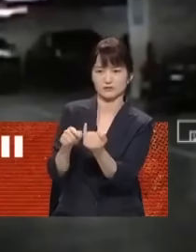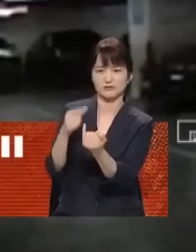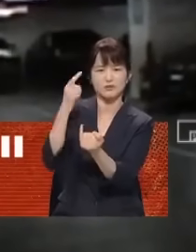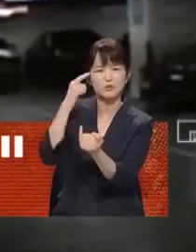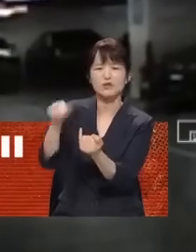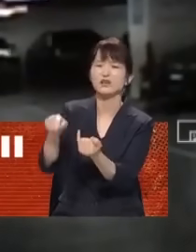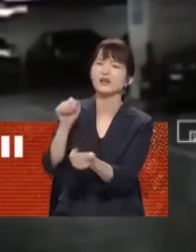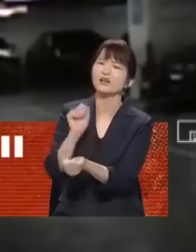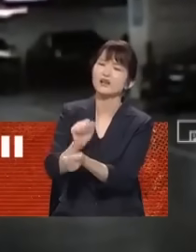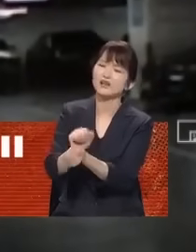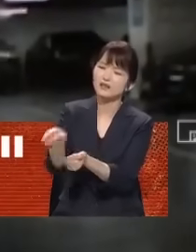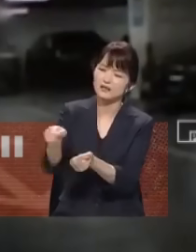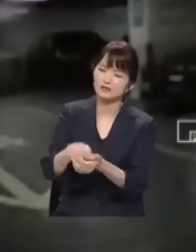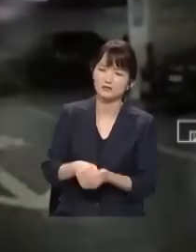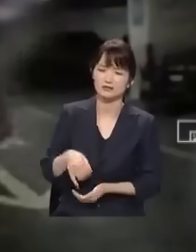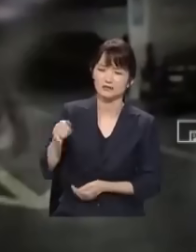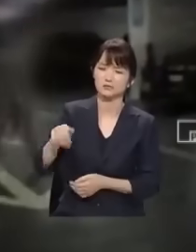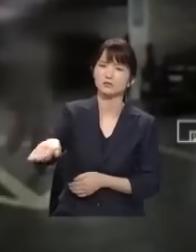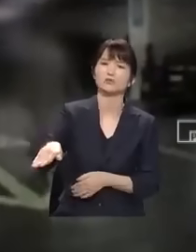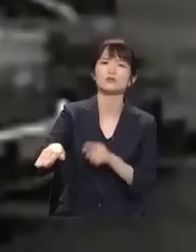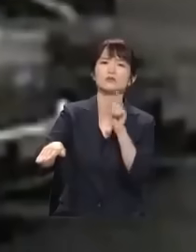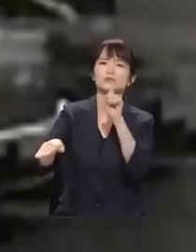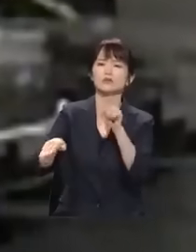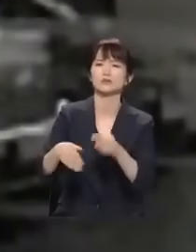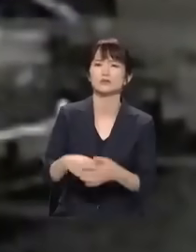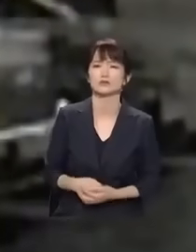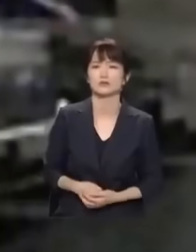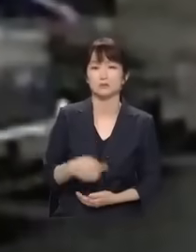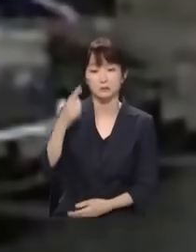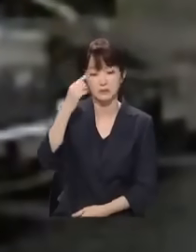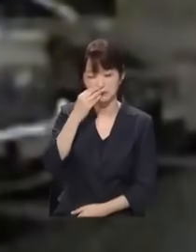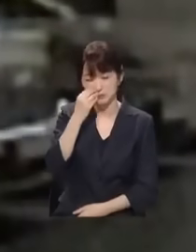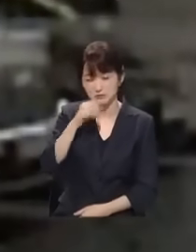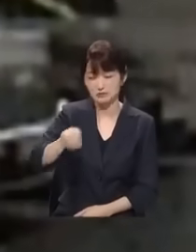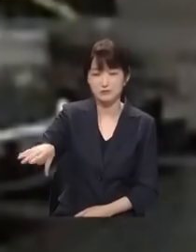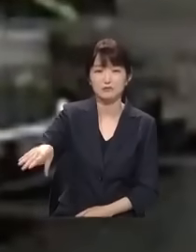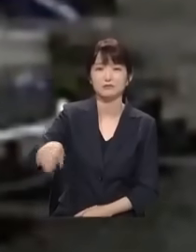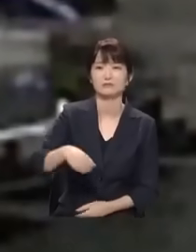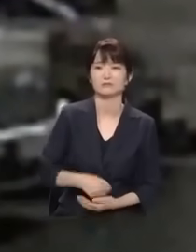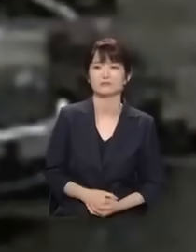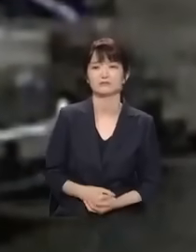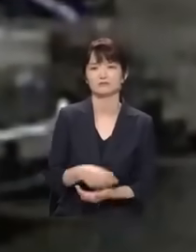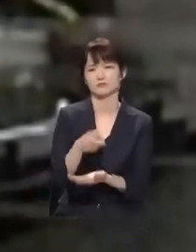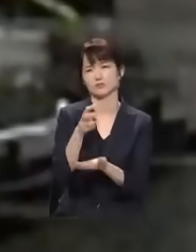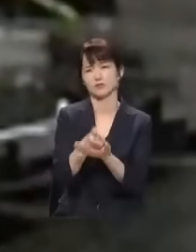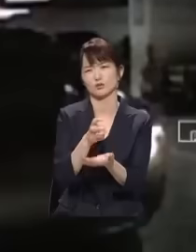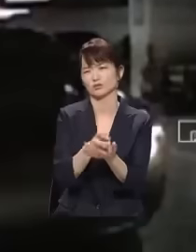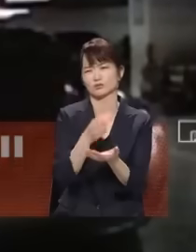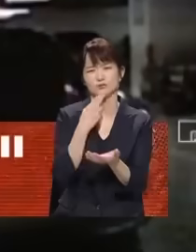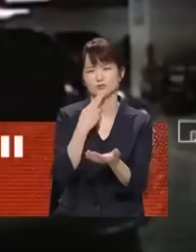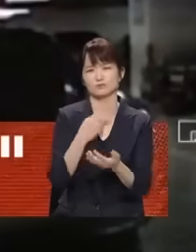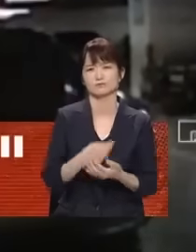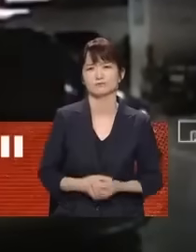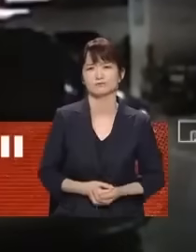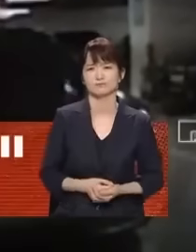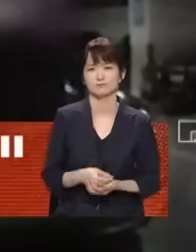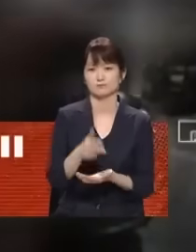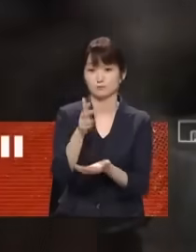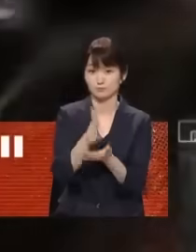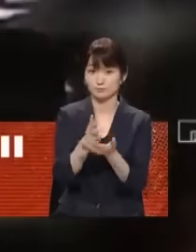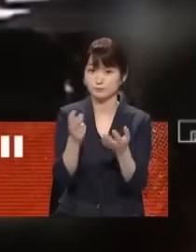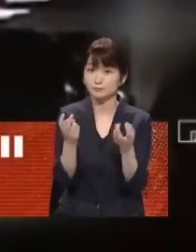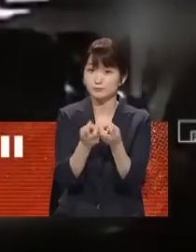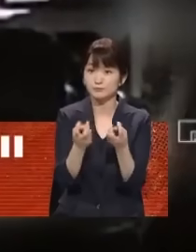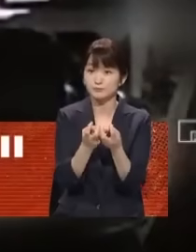살아 이랬는데 세상에 그렇죠. 가방을 놓고 있네. 왜요? 휴지 던져 놓죠. 사실은 이제 법이 없습니다. 현행법상으로는 주차 방법에